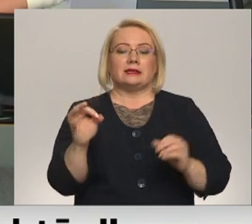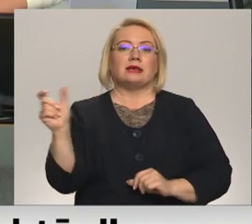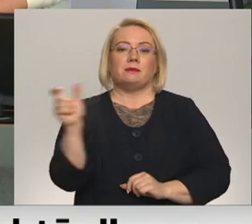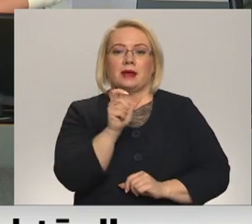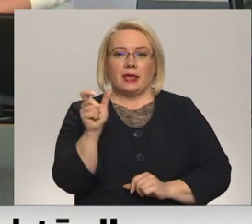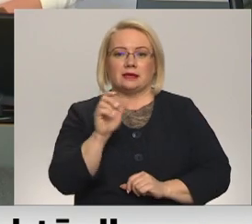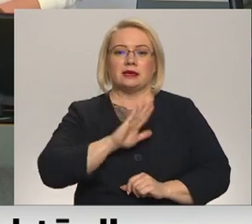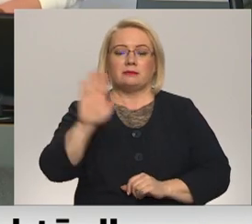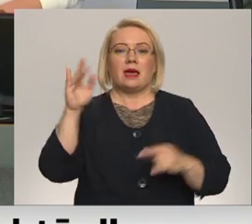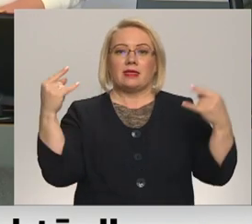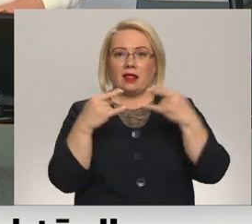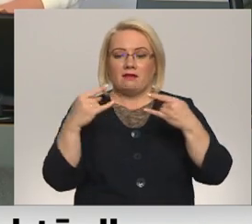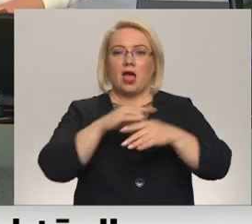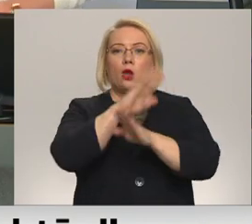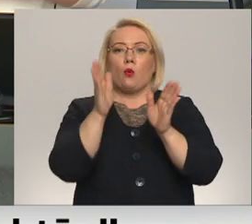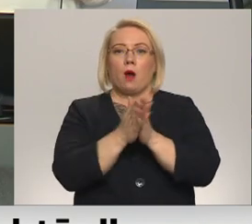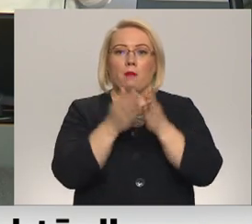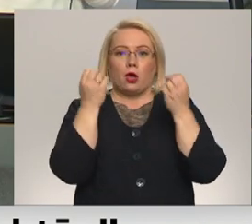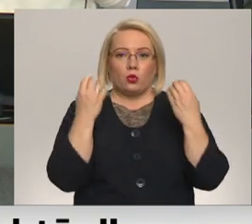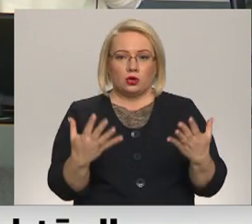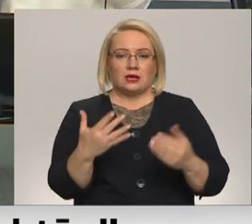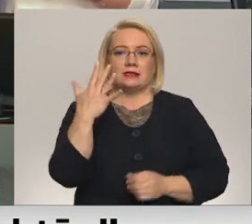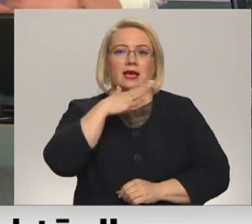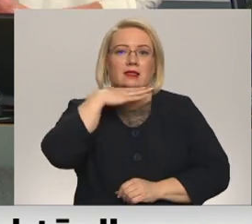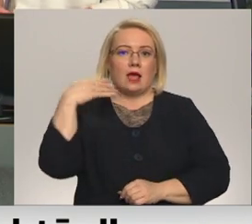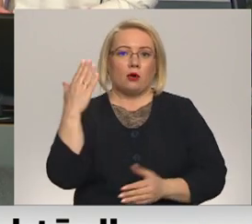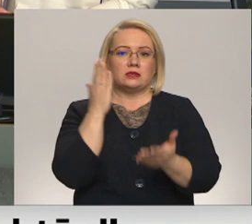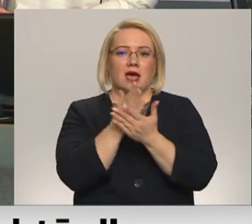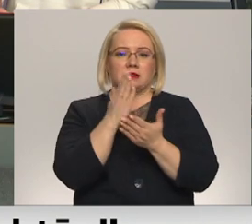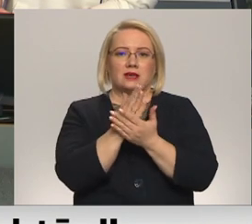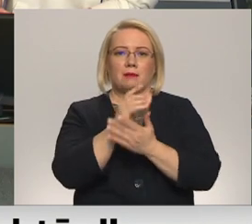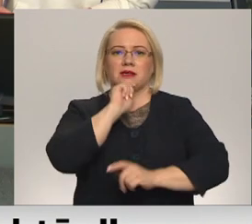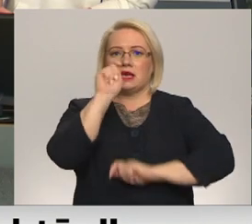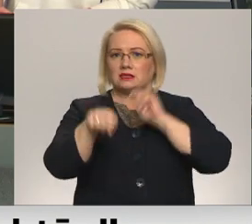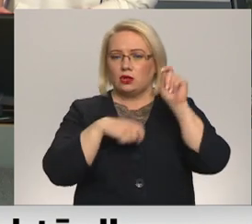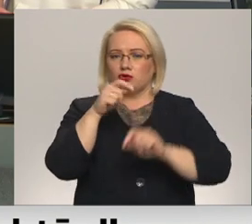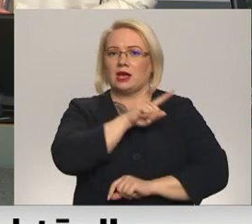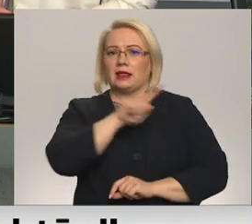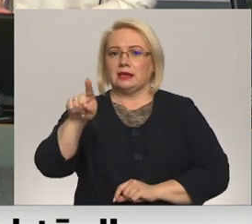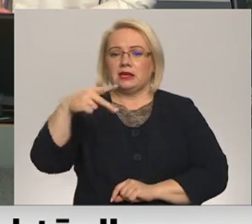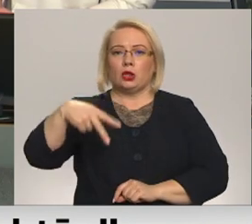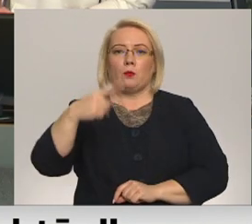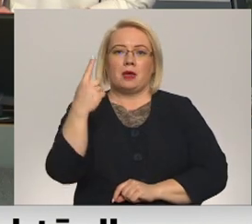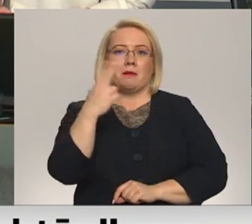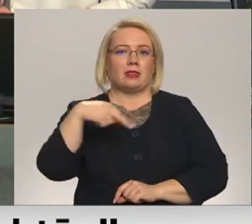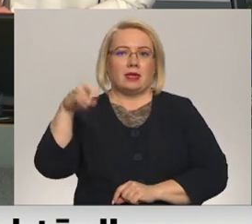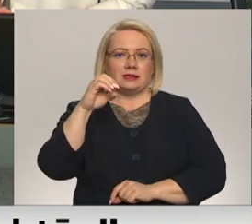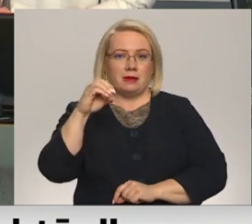pie televizora ekrāniem, lai mēs visu kopā noskaidrotu, cik daudz esam saziedojuši līdz 21. decembra